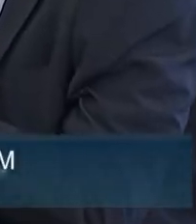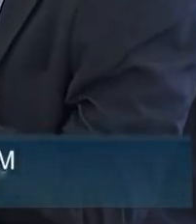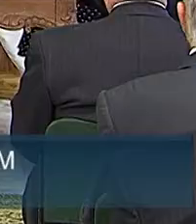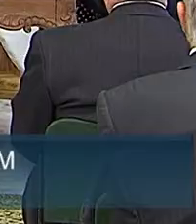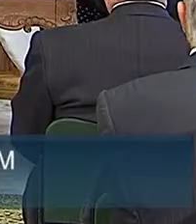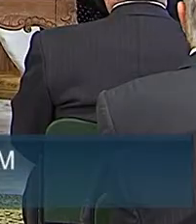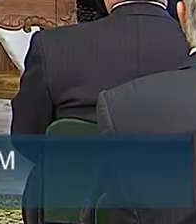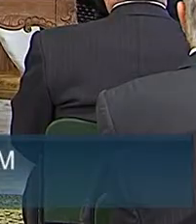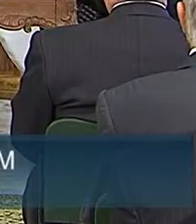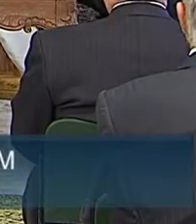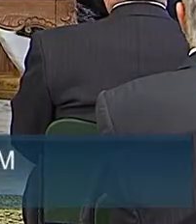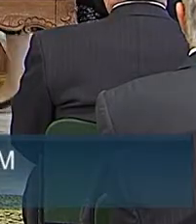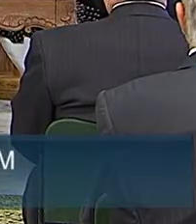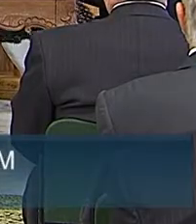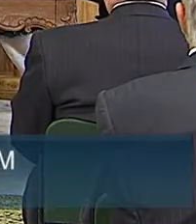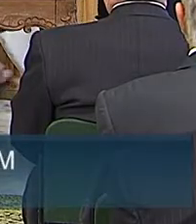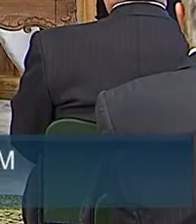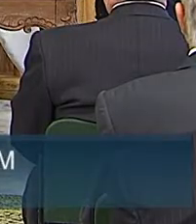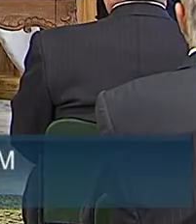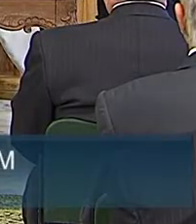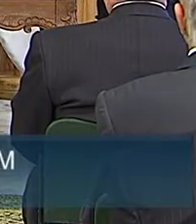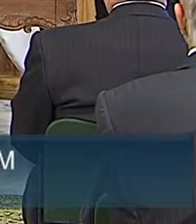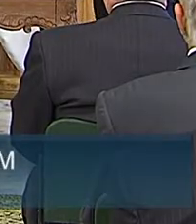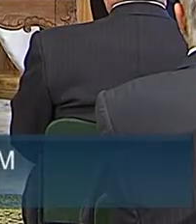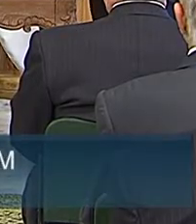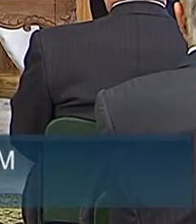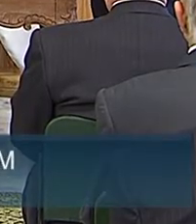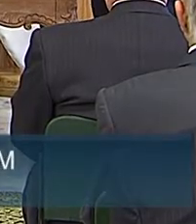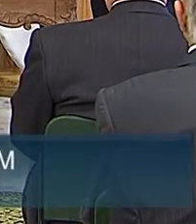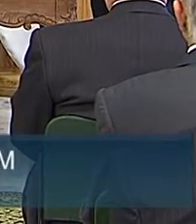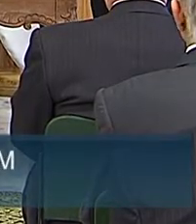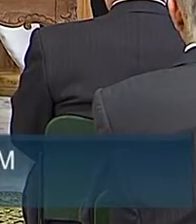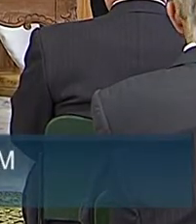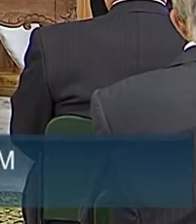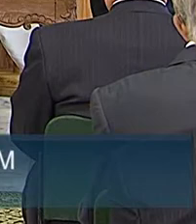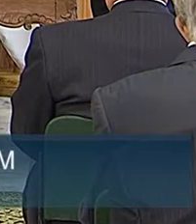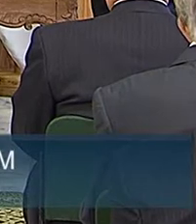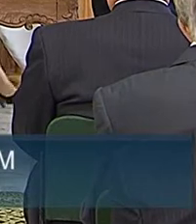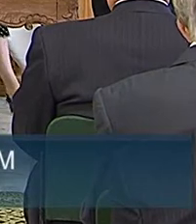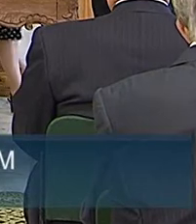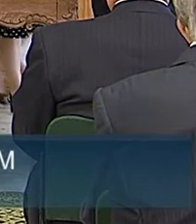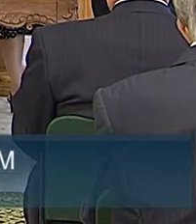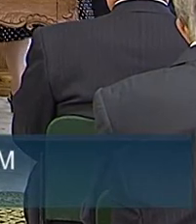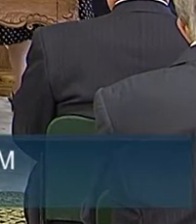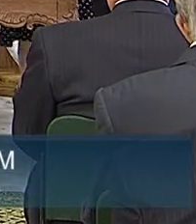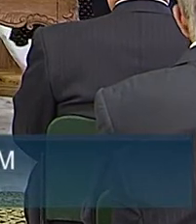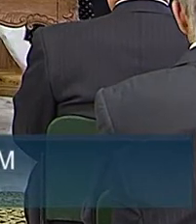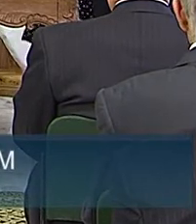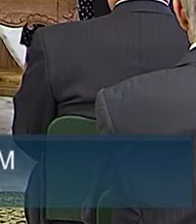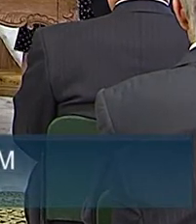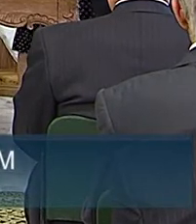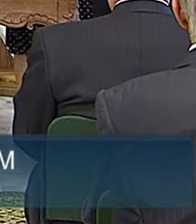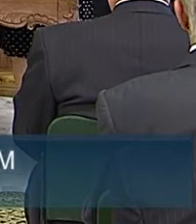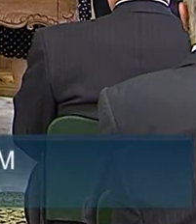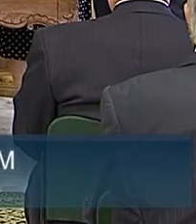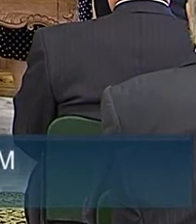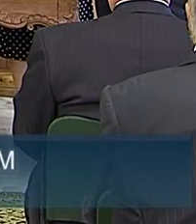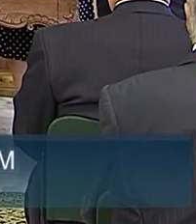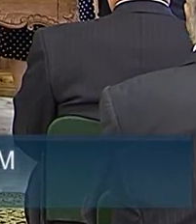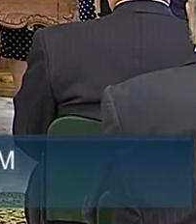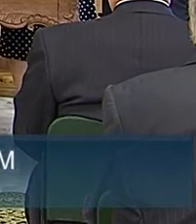미래창조과학부 관련해서 협력을 소활하기 위한 양해각제 MOU를 체결하고 있습니다.